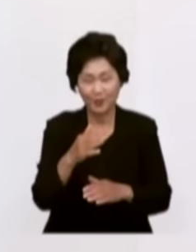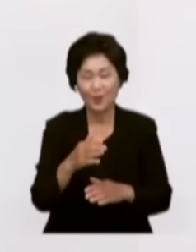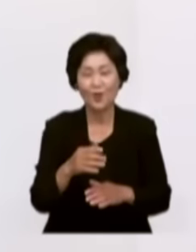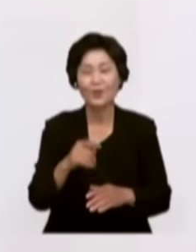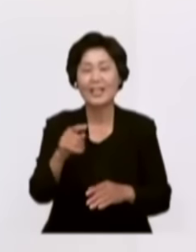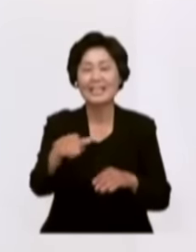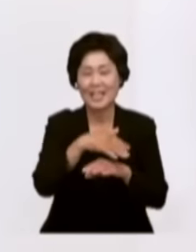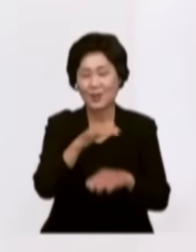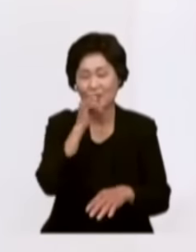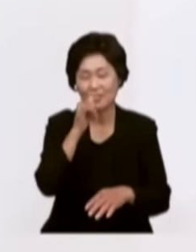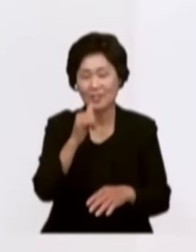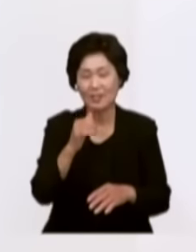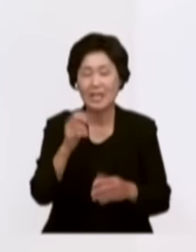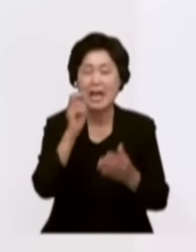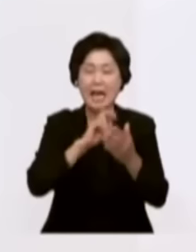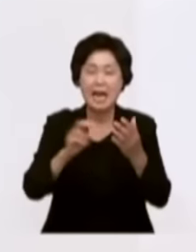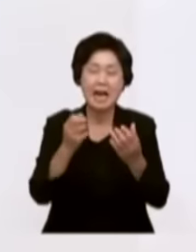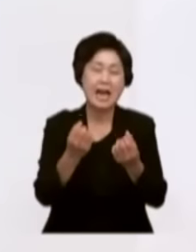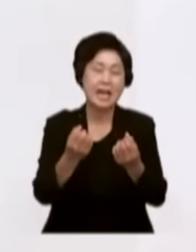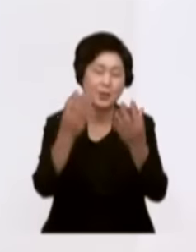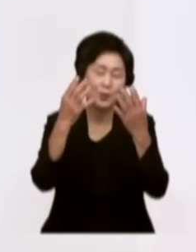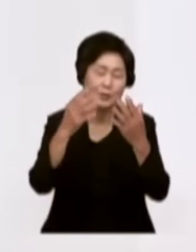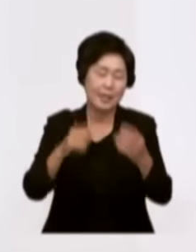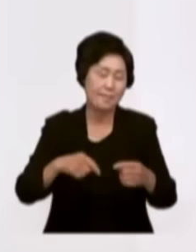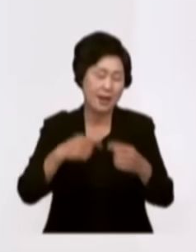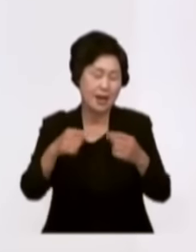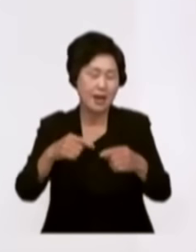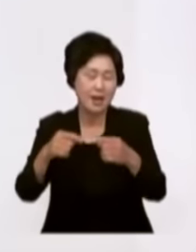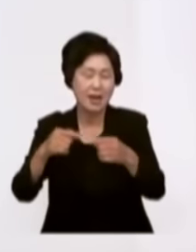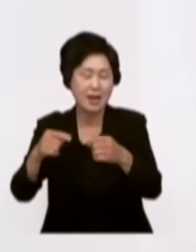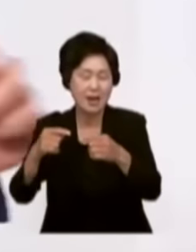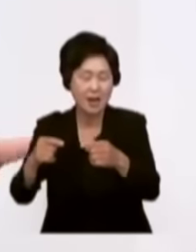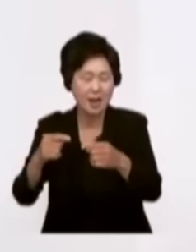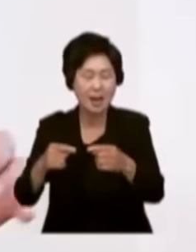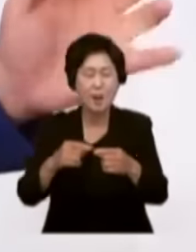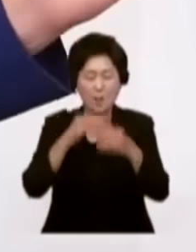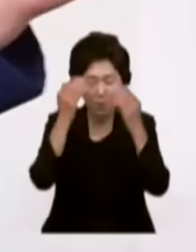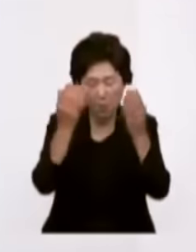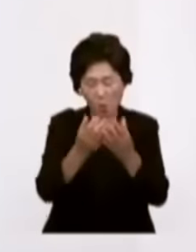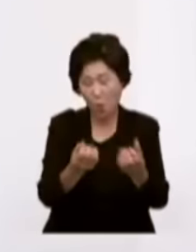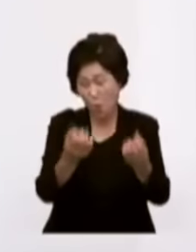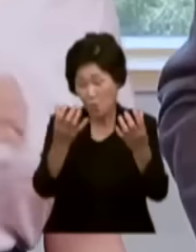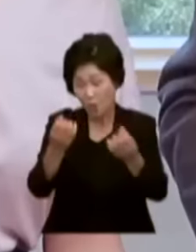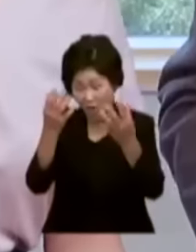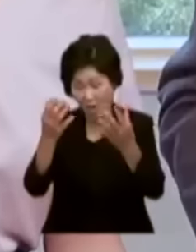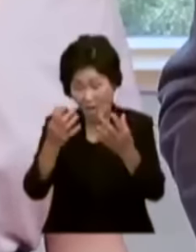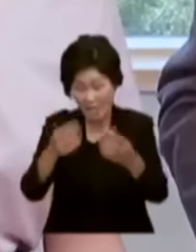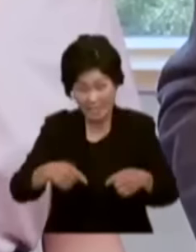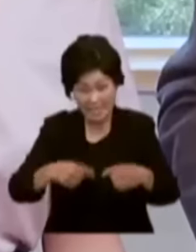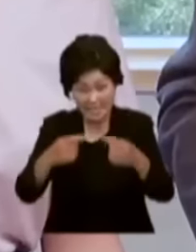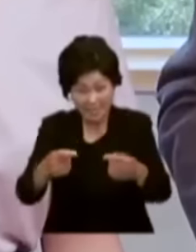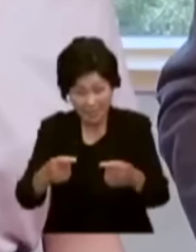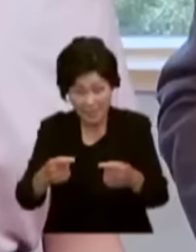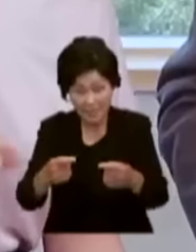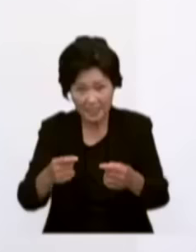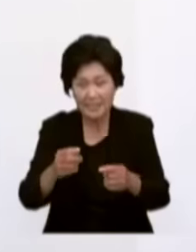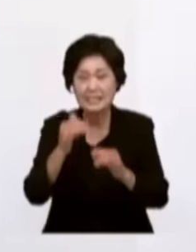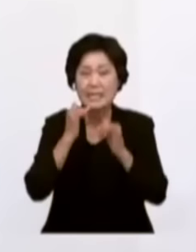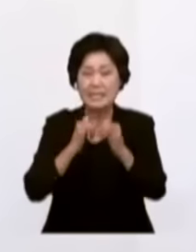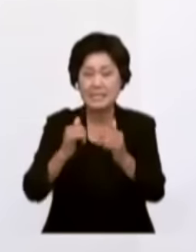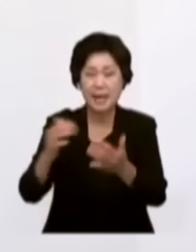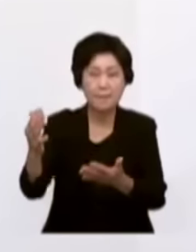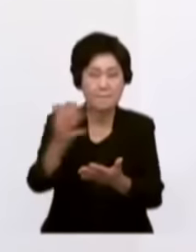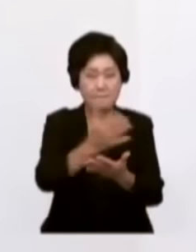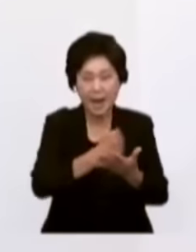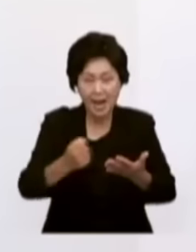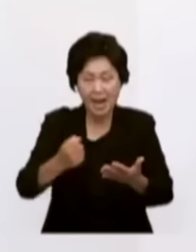가요제, 무심천 가요제, 뭐 그다음에 철주 가요제, 수암부 온천 가요제, 가요제라 가요제는 다 나가서 상을 다 휩쓸었어요. 조용필 씨 노래로. 모나리자 이 노래